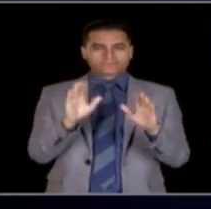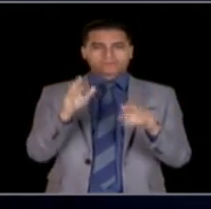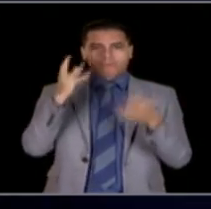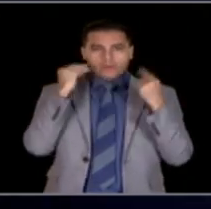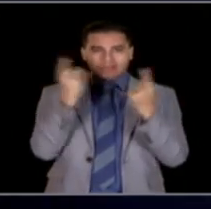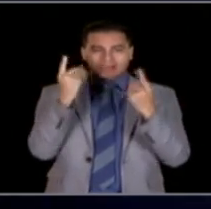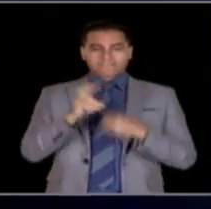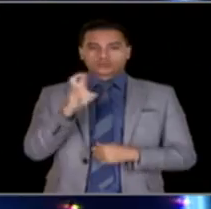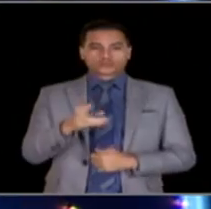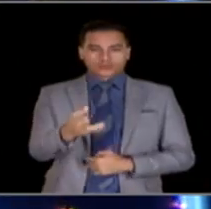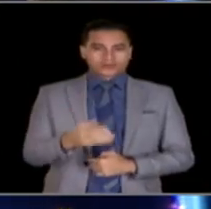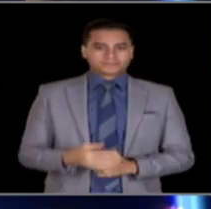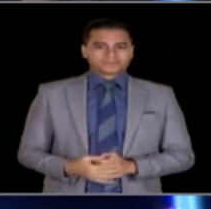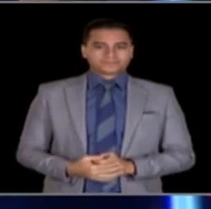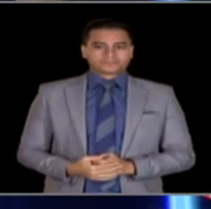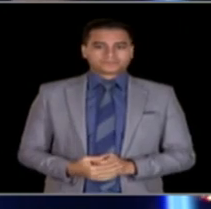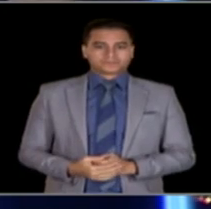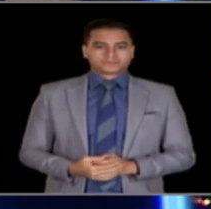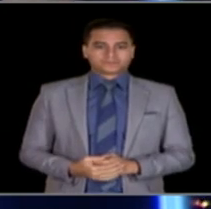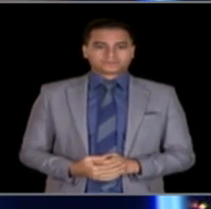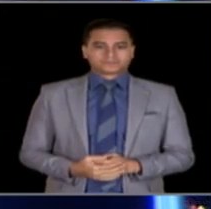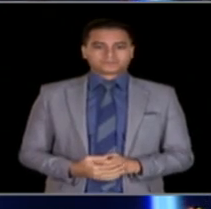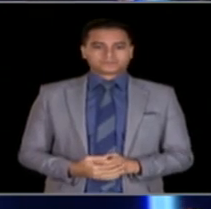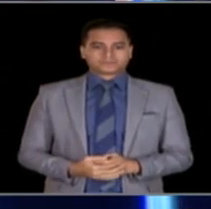عامة، والسؤال هو: